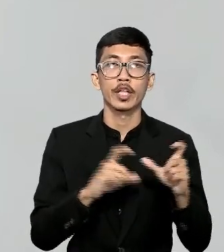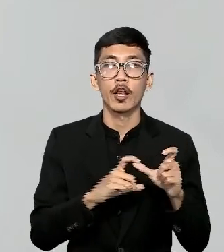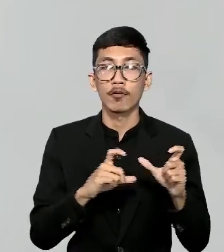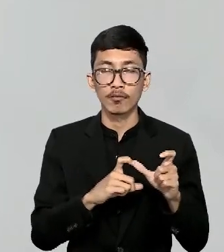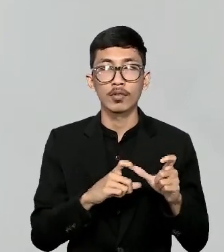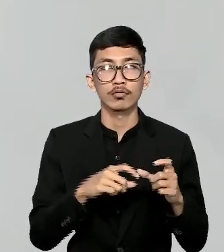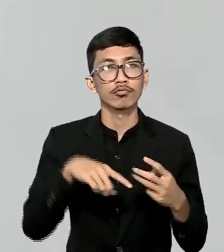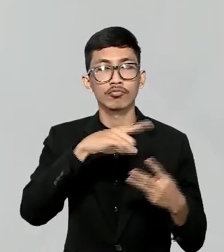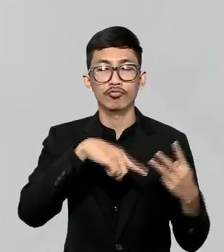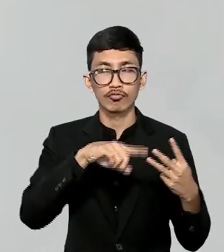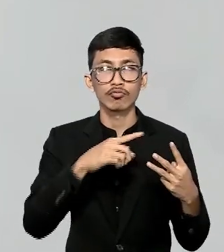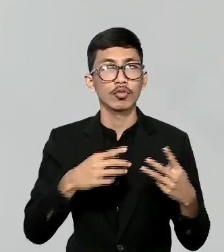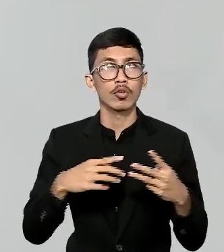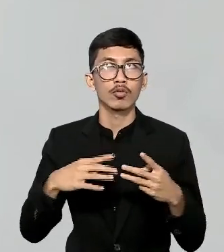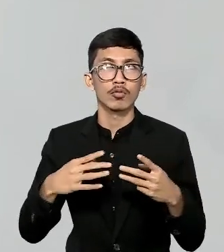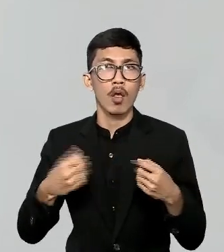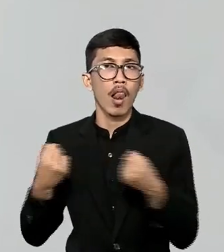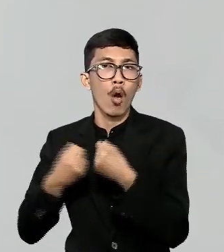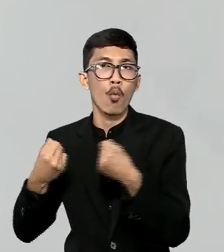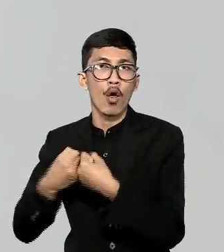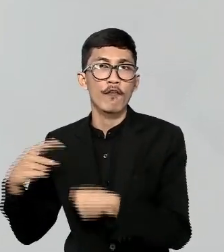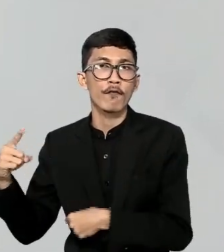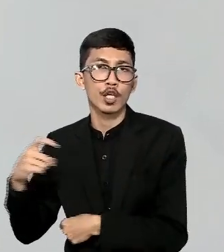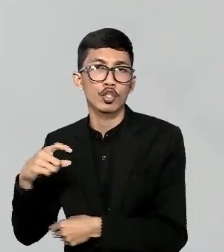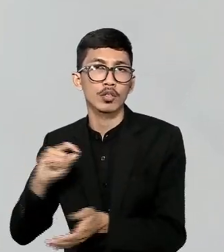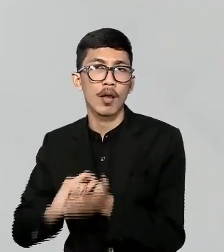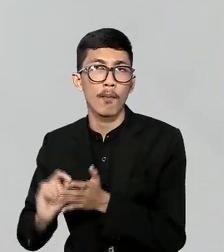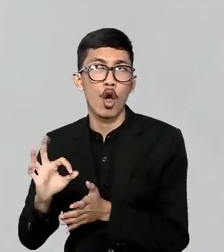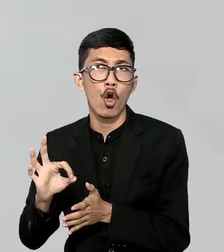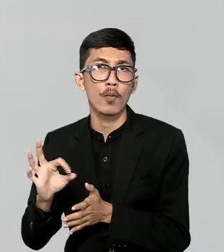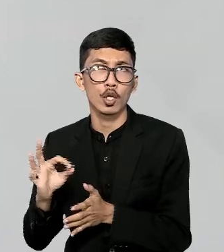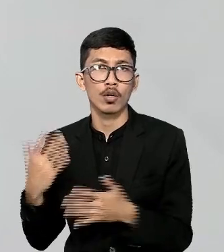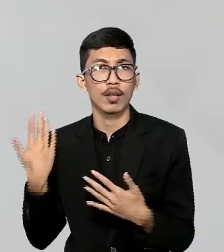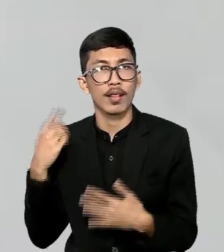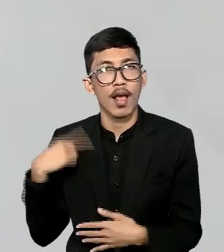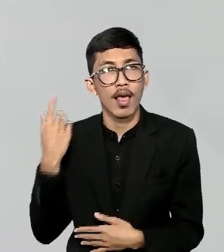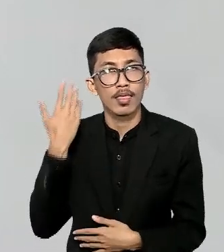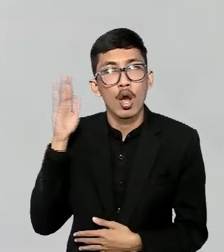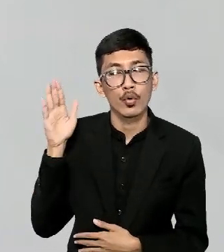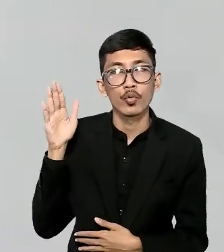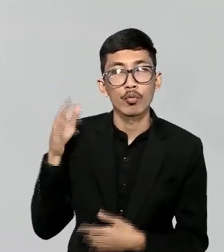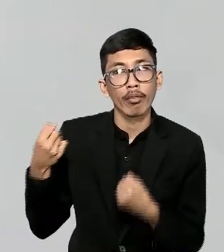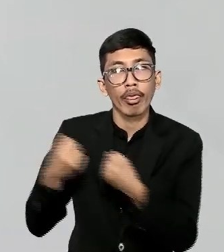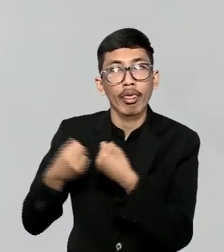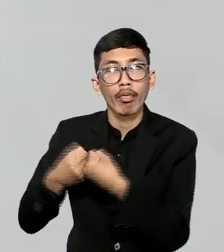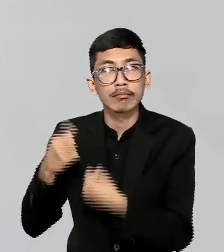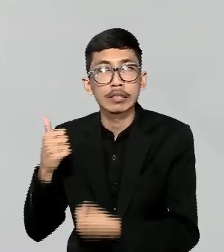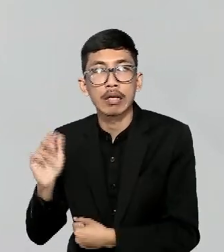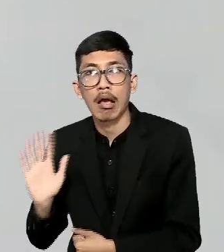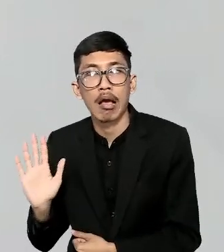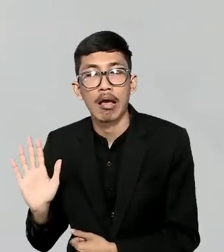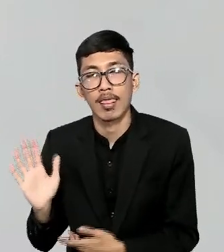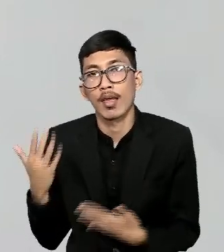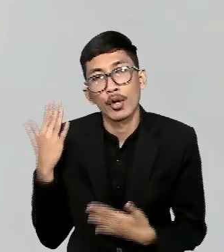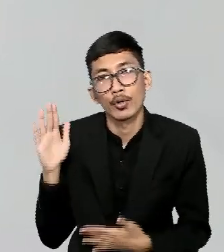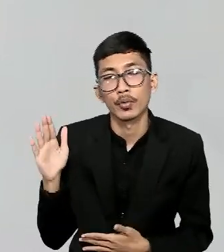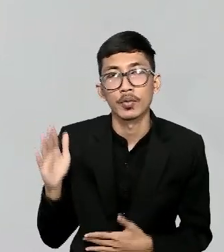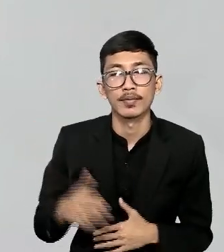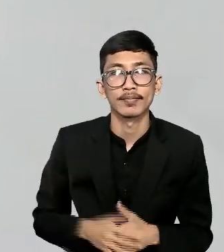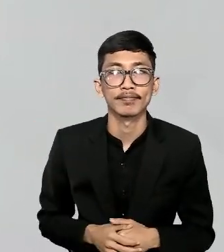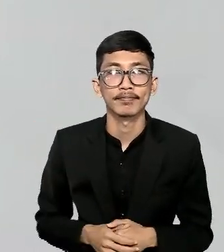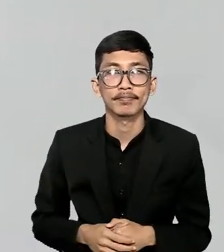parsial lewat pembentukan response LTD spesifik khususnya response LTD 8 namun tidak tertutup kemungkinan bahwa mereka yang telah